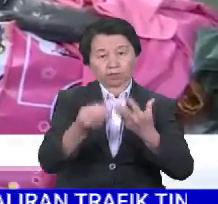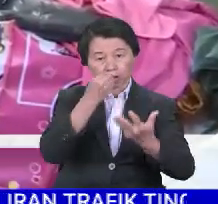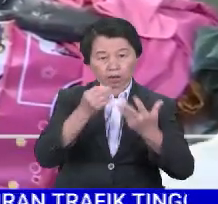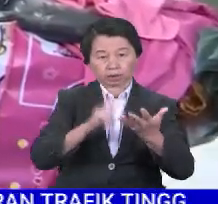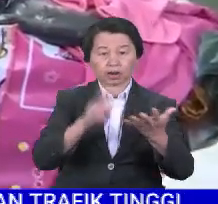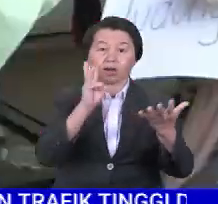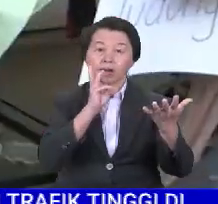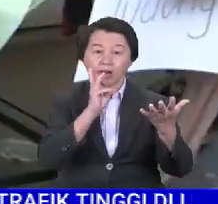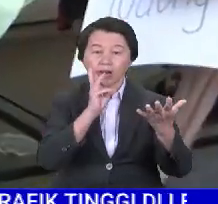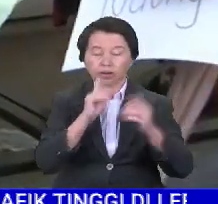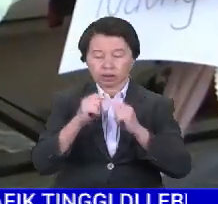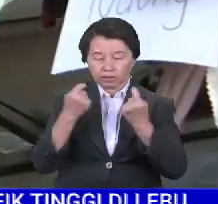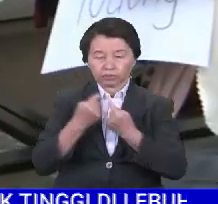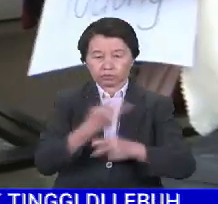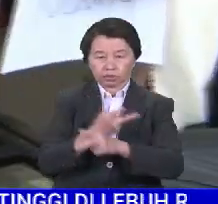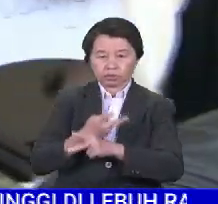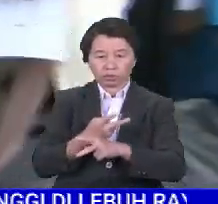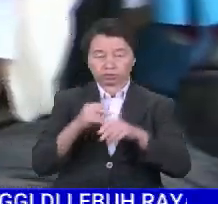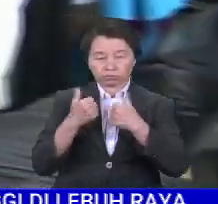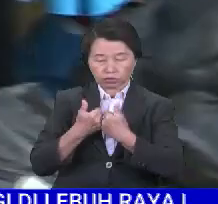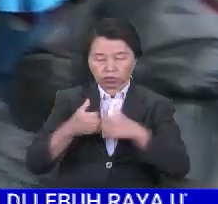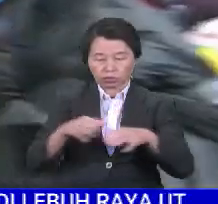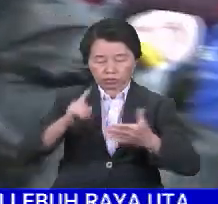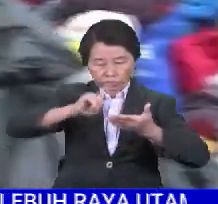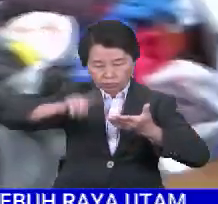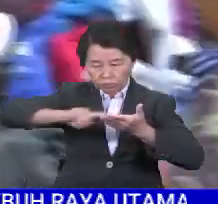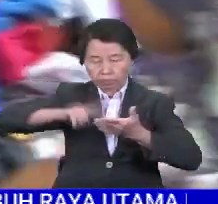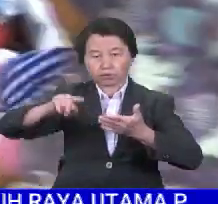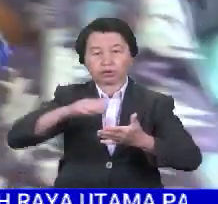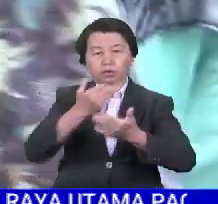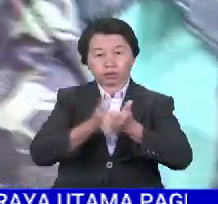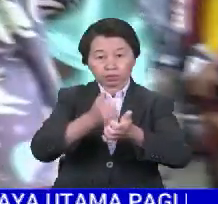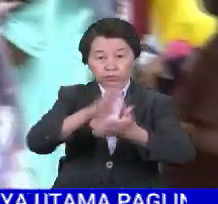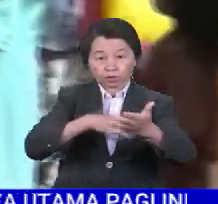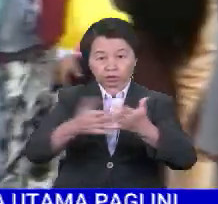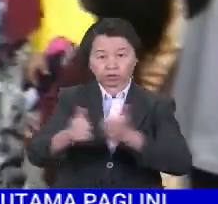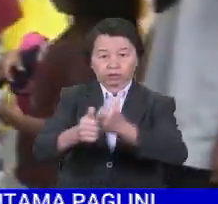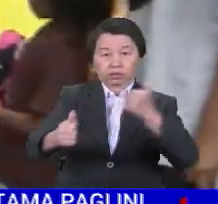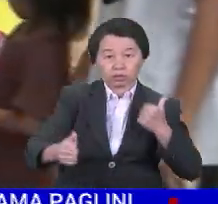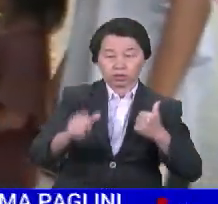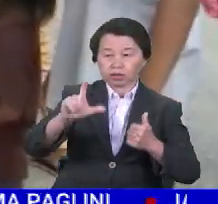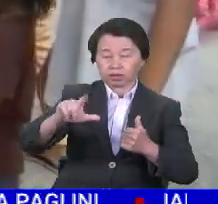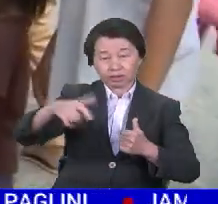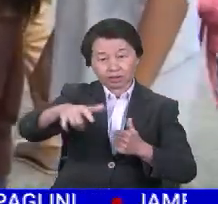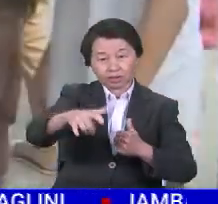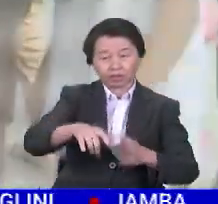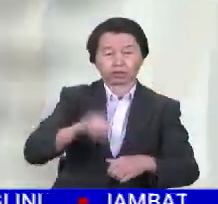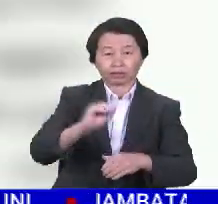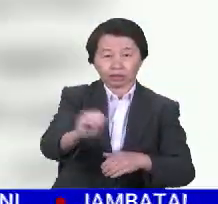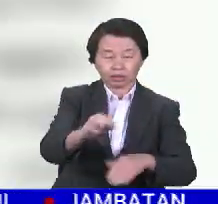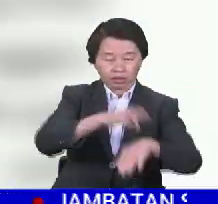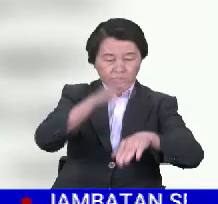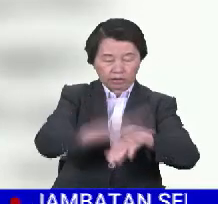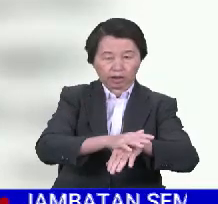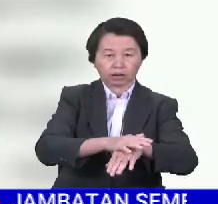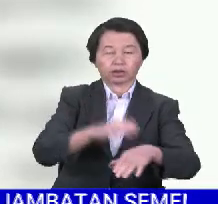dan air. Pasukan pengawasan kesihatan juga menjalankan pemeriksaan berkala untuk pencegahan lipas, lalat, tikus dan nyamuk di